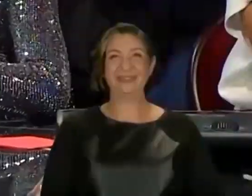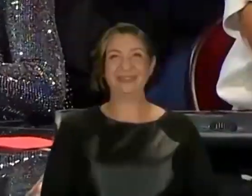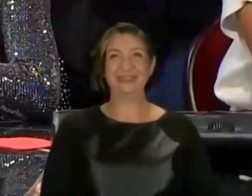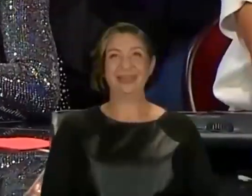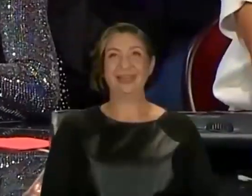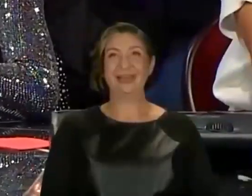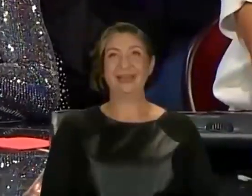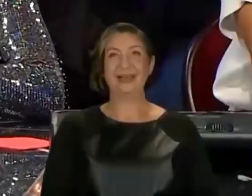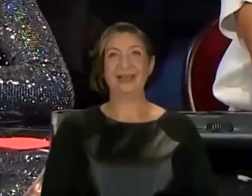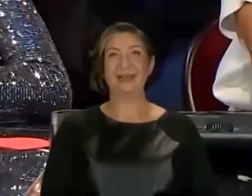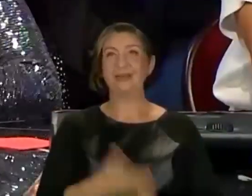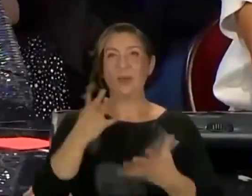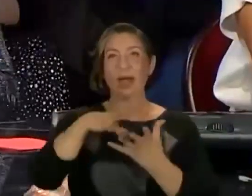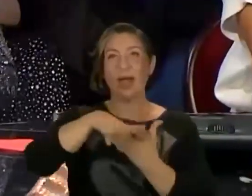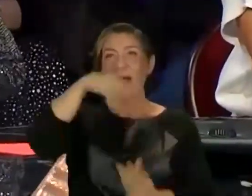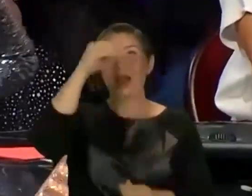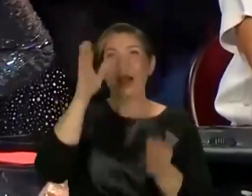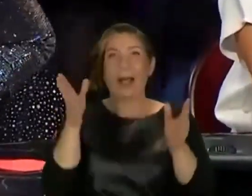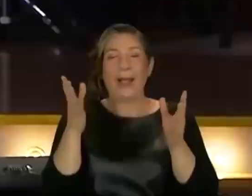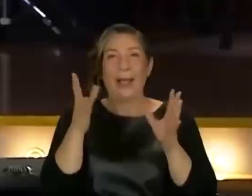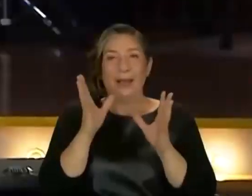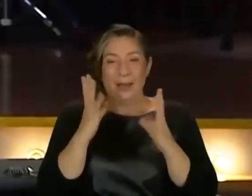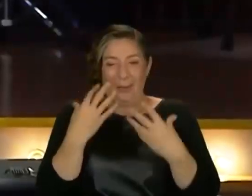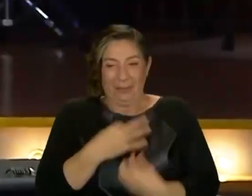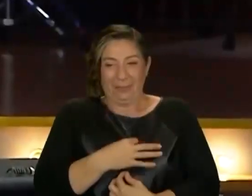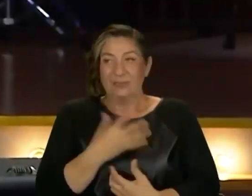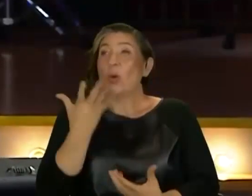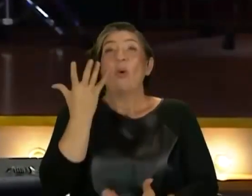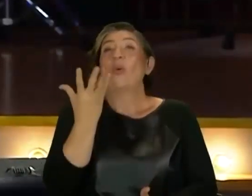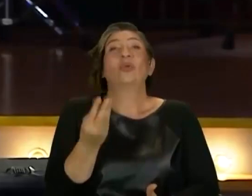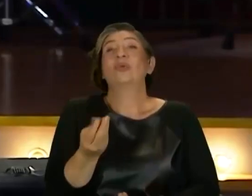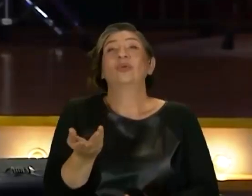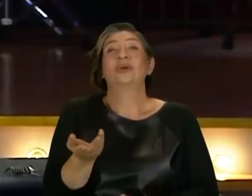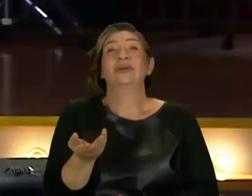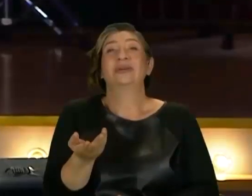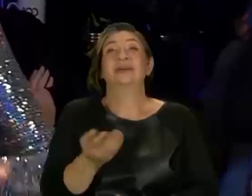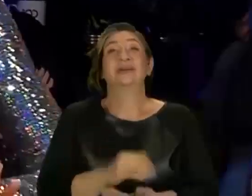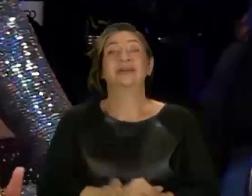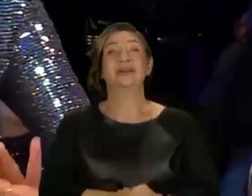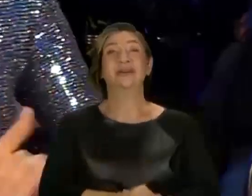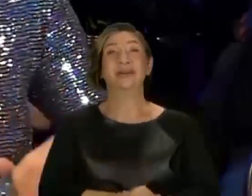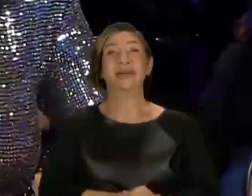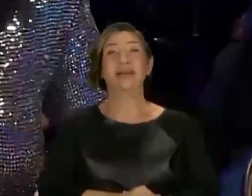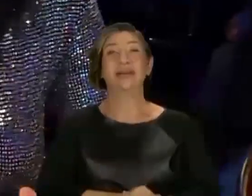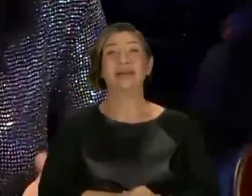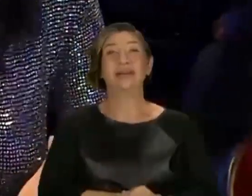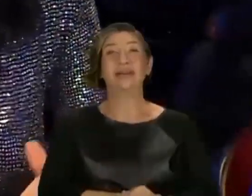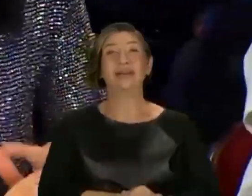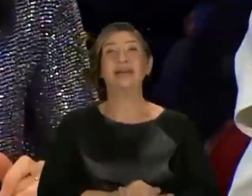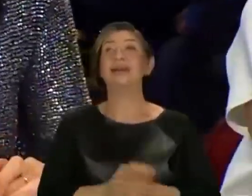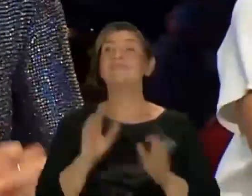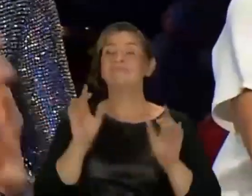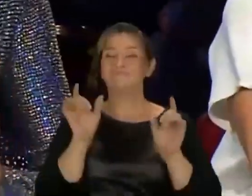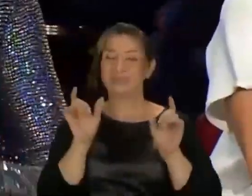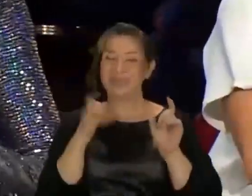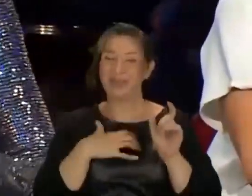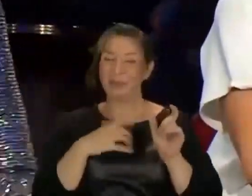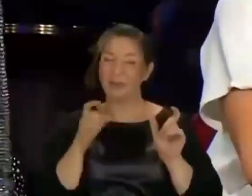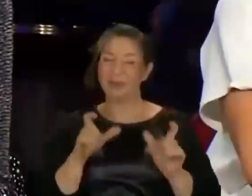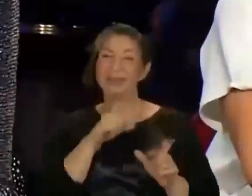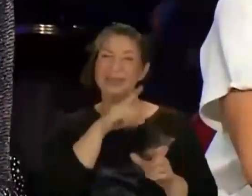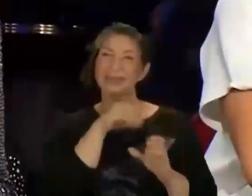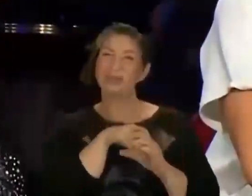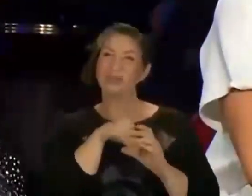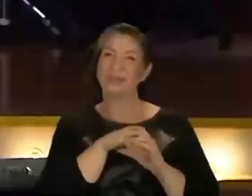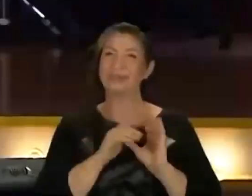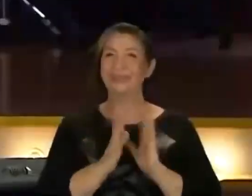Yeni mi? Ne oldun? Aa. Bu kadar kapandın da ne oldun? Yani eline ne geçti? Tedbire elden bırakmıyorum çünkü sizin